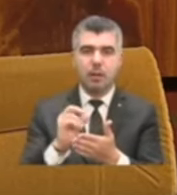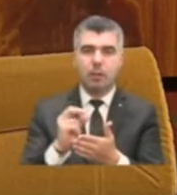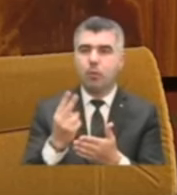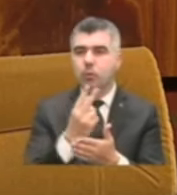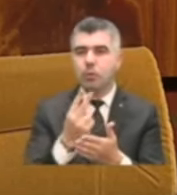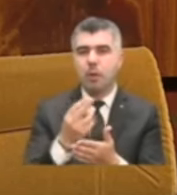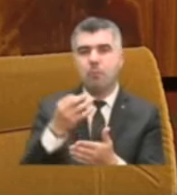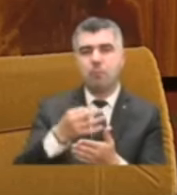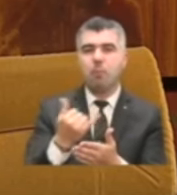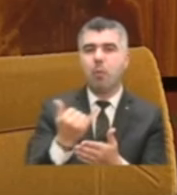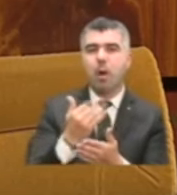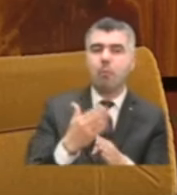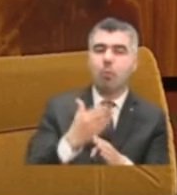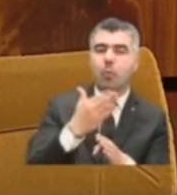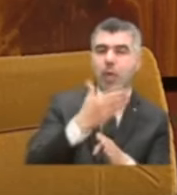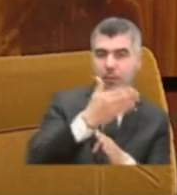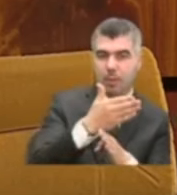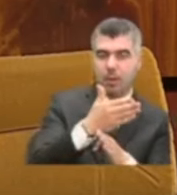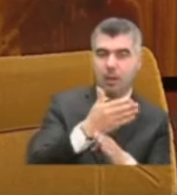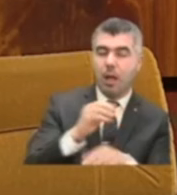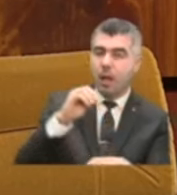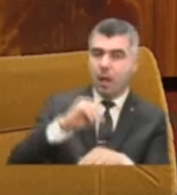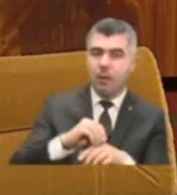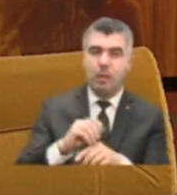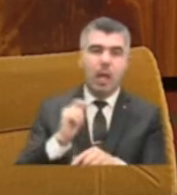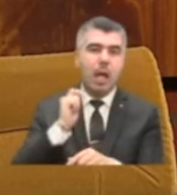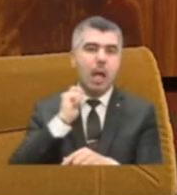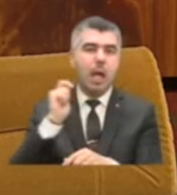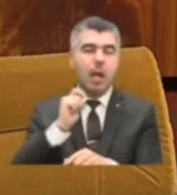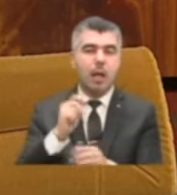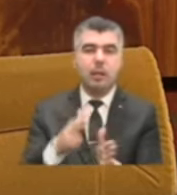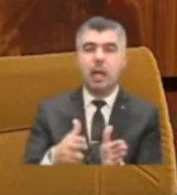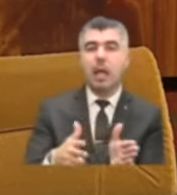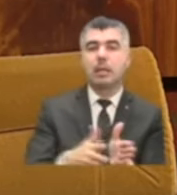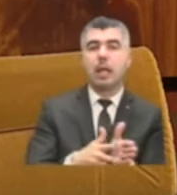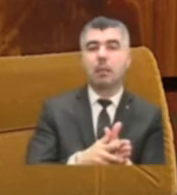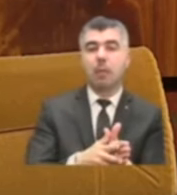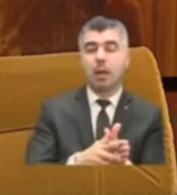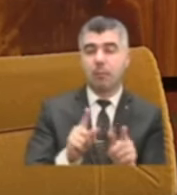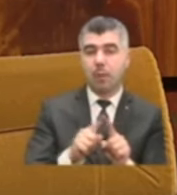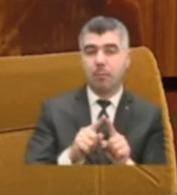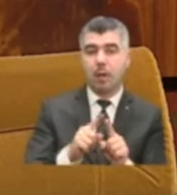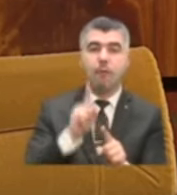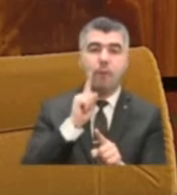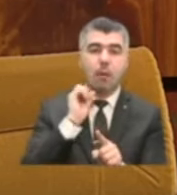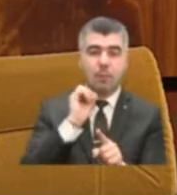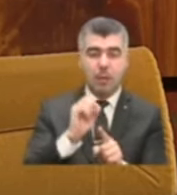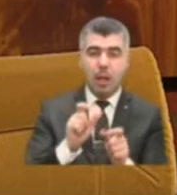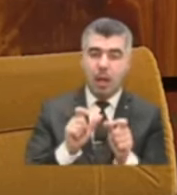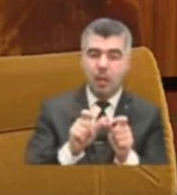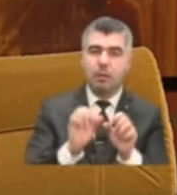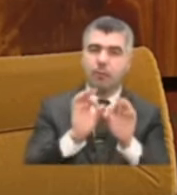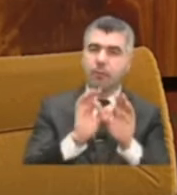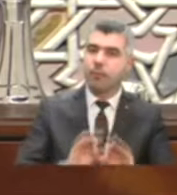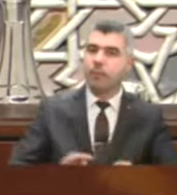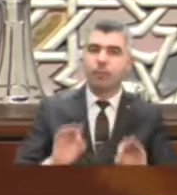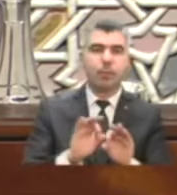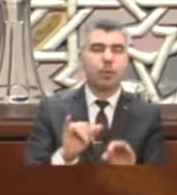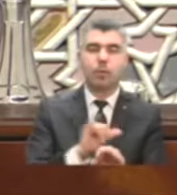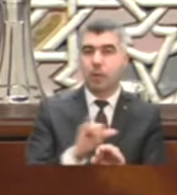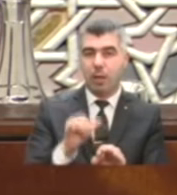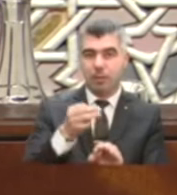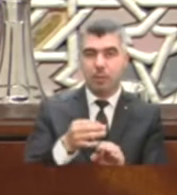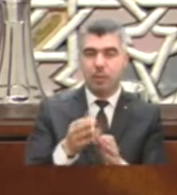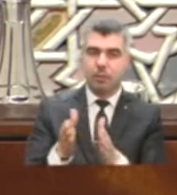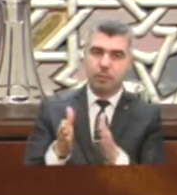بحجره واحده. كذلك السيده الوزيره، ملتمس اقليم العرائش مدينه القصر الكبير ما فيهاش دور الايواء المراه المعنفه وما فيهاش دور الطفوله. بغيناكم